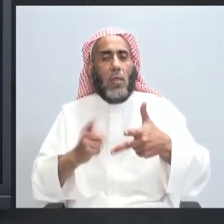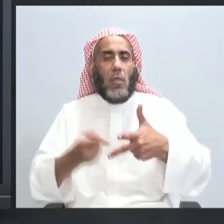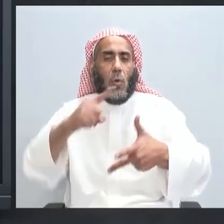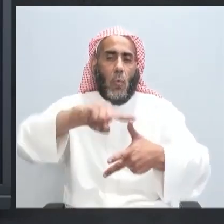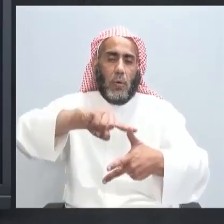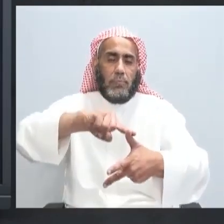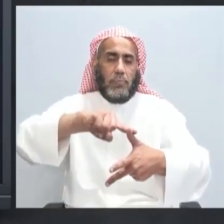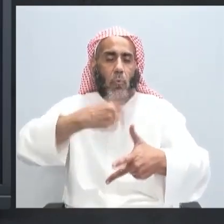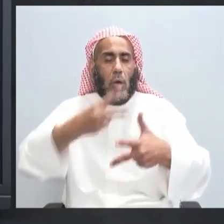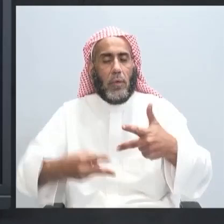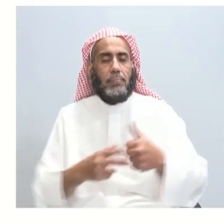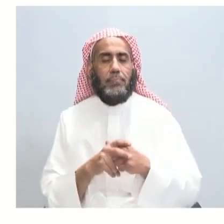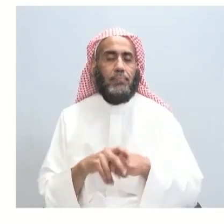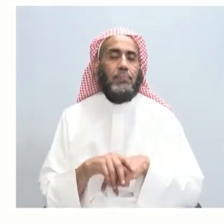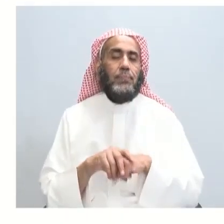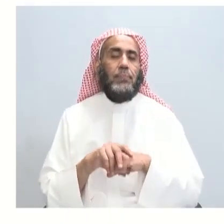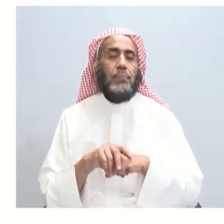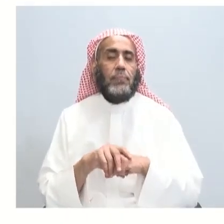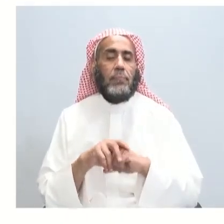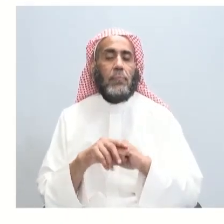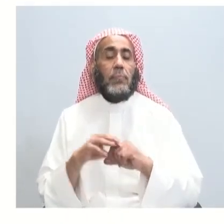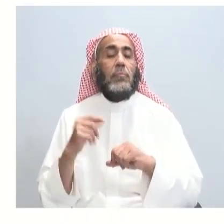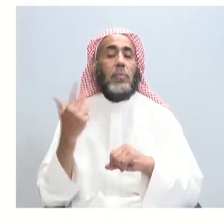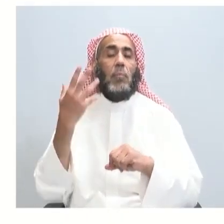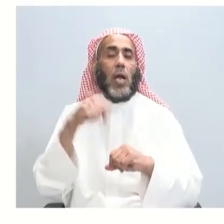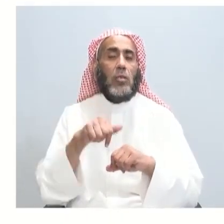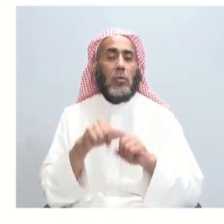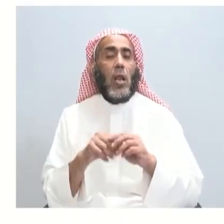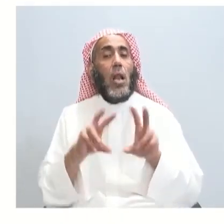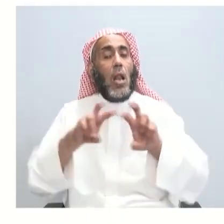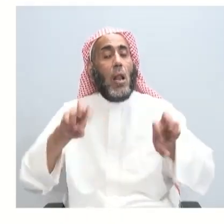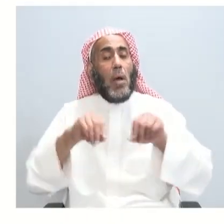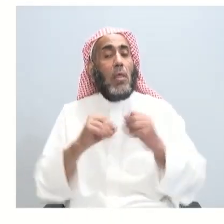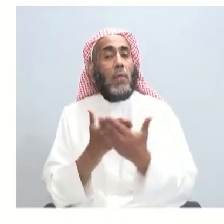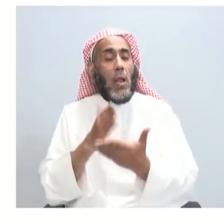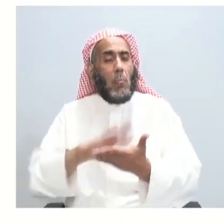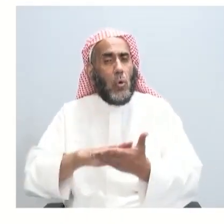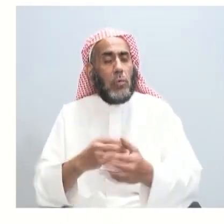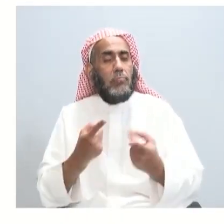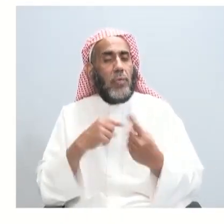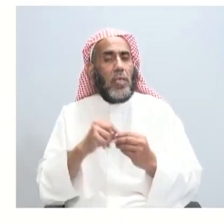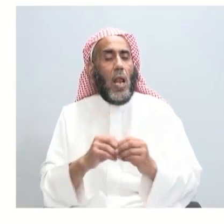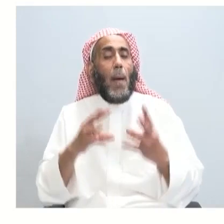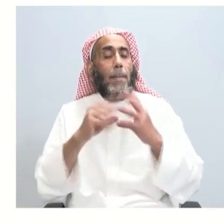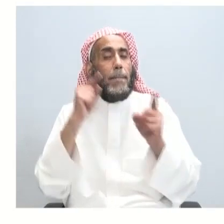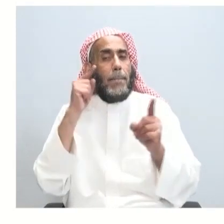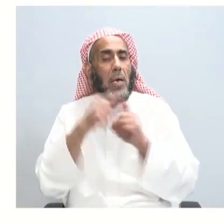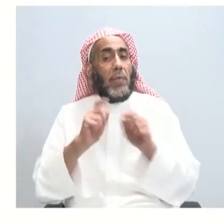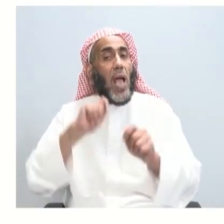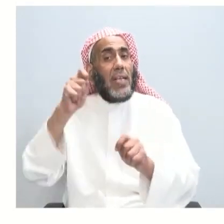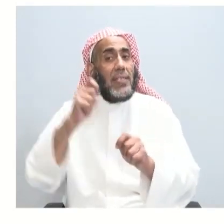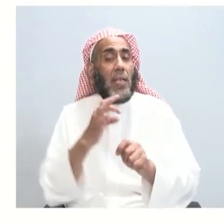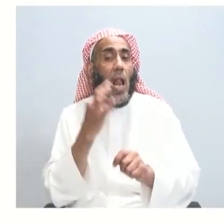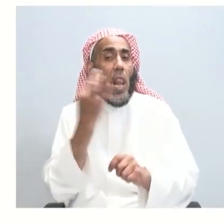يكون الاول وهكذا السابع عشر هنا للبحث في المعجم نحتاج الى معرفه اصل